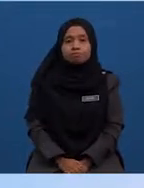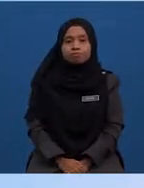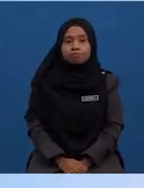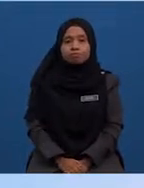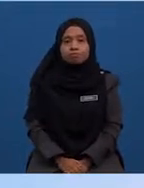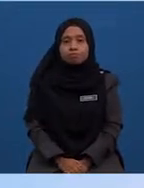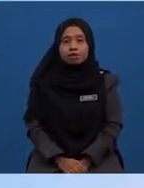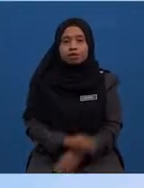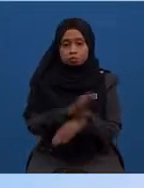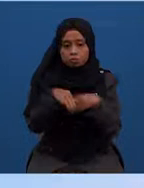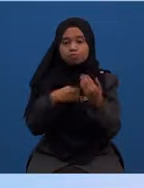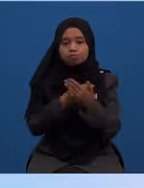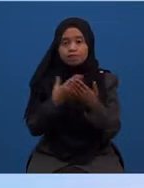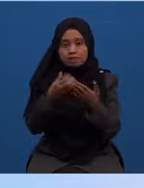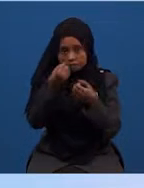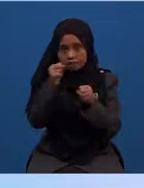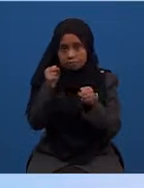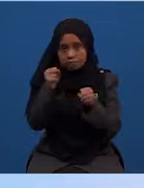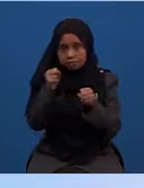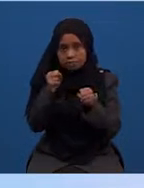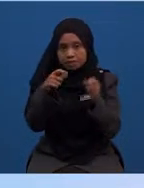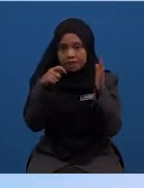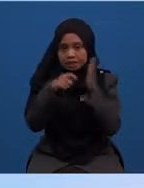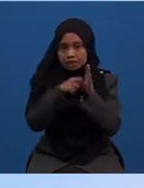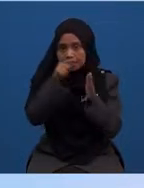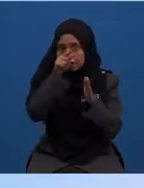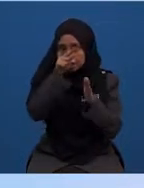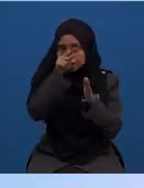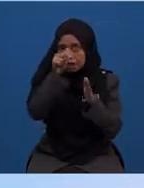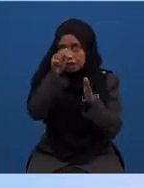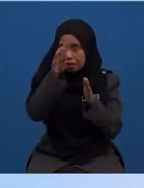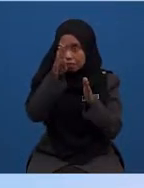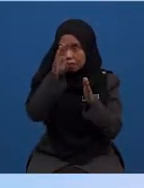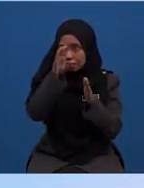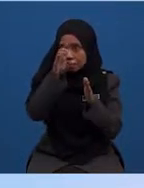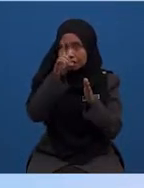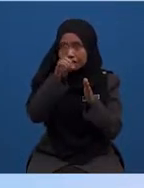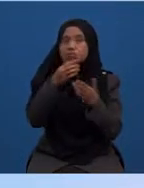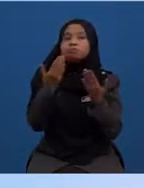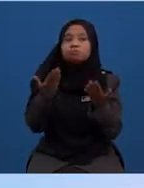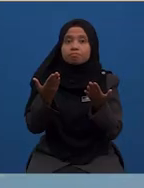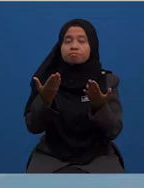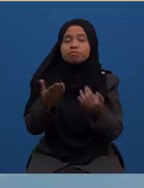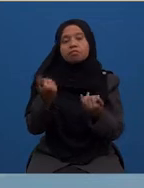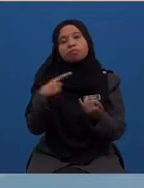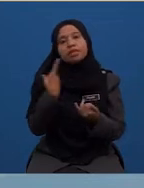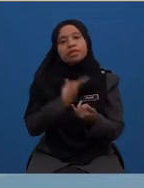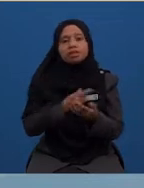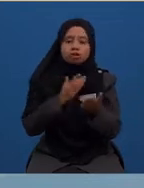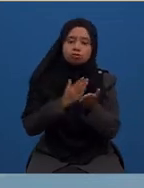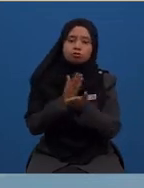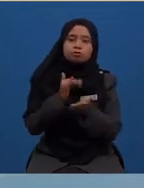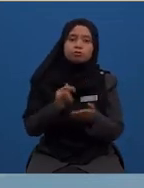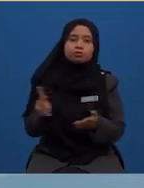Ha, semua dah siap menanda titik A, B, C dan D? Ha, mari